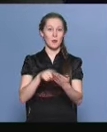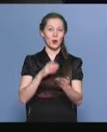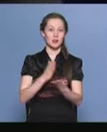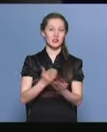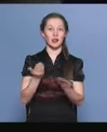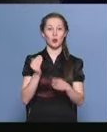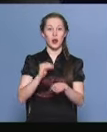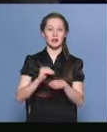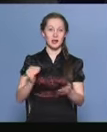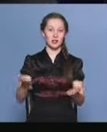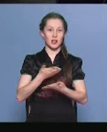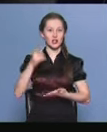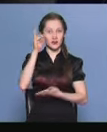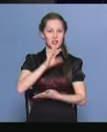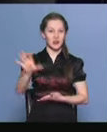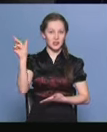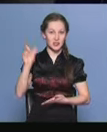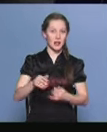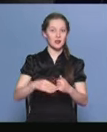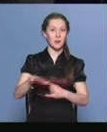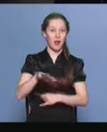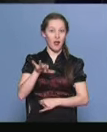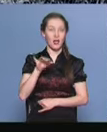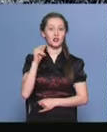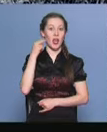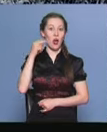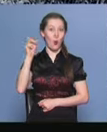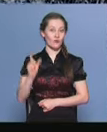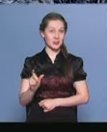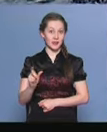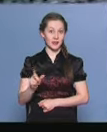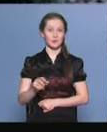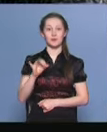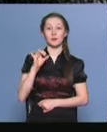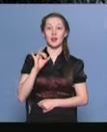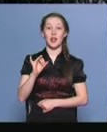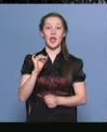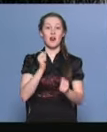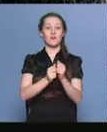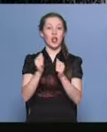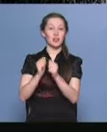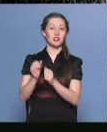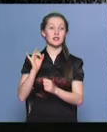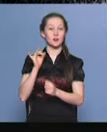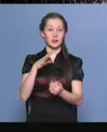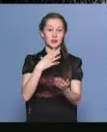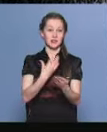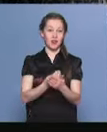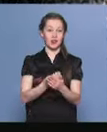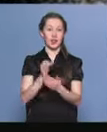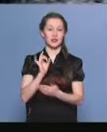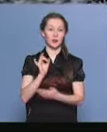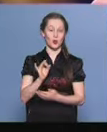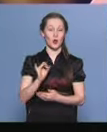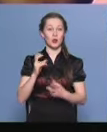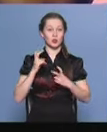касающиеся нашего выдающегося земляка Петра Ильича Чайковского. В каждой семье история Великой Отечественной своя, выстраданная. У студента